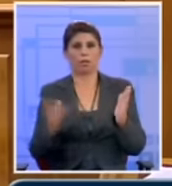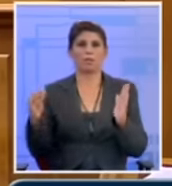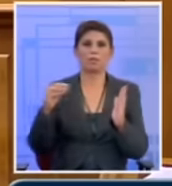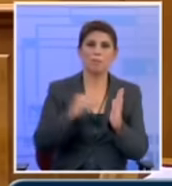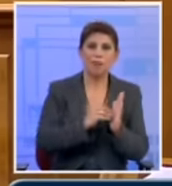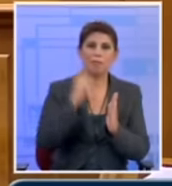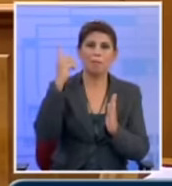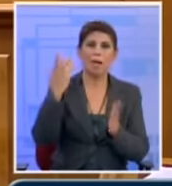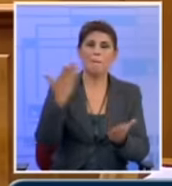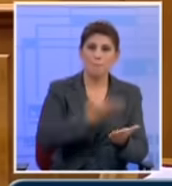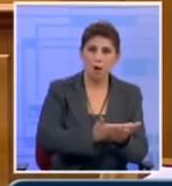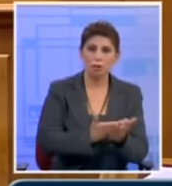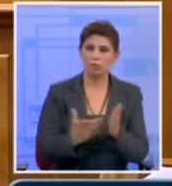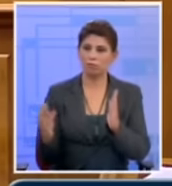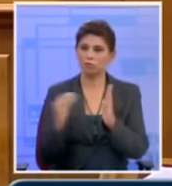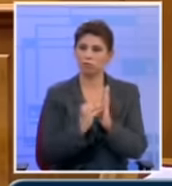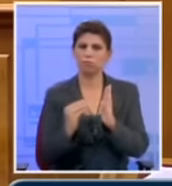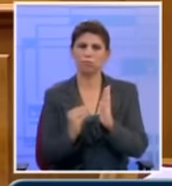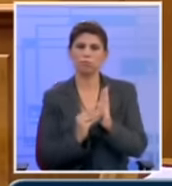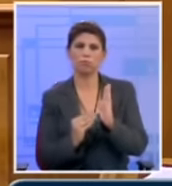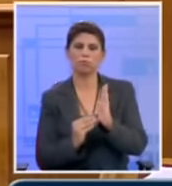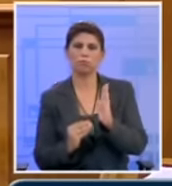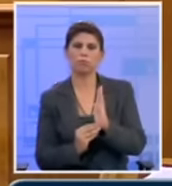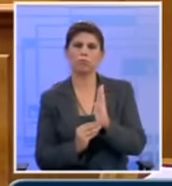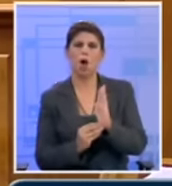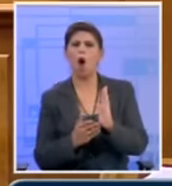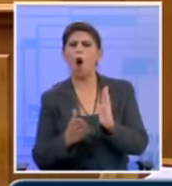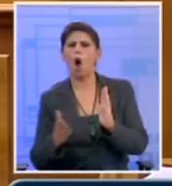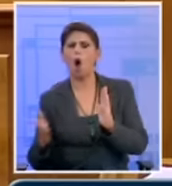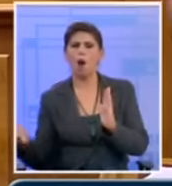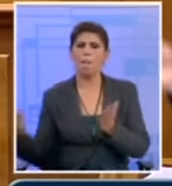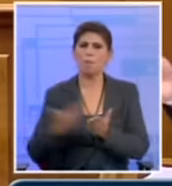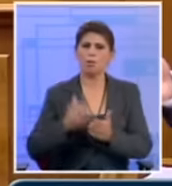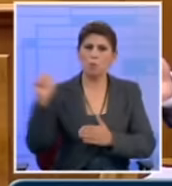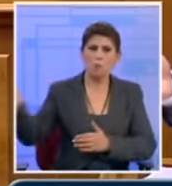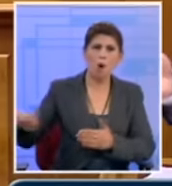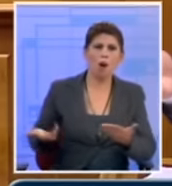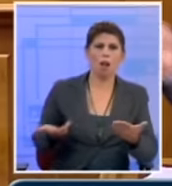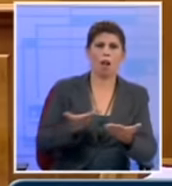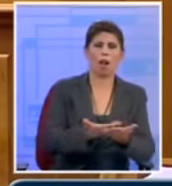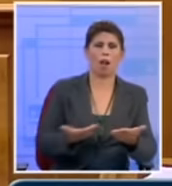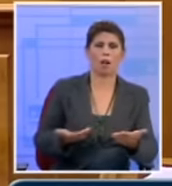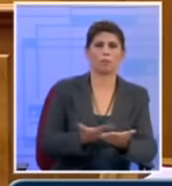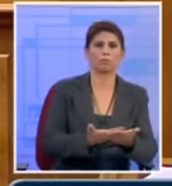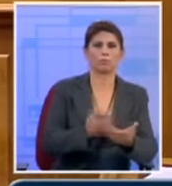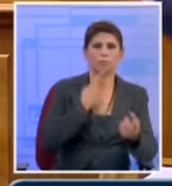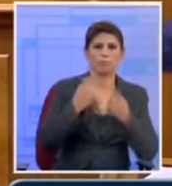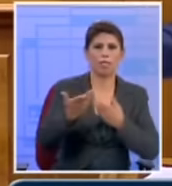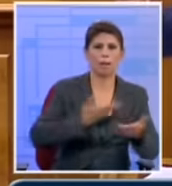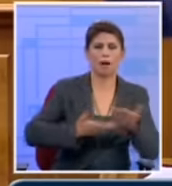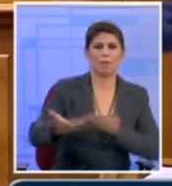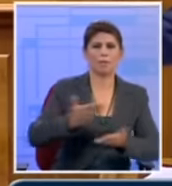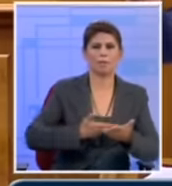Συμπεριέλαβαν σε μία πρόταση όλες τις προτάσεις που κατά καιρούς εσείς είχατε καταθέσει και διαπραγματευόσασταν μαζί